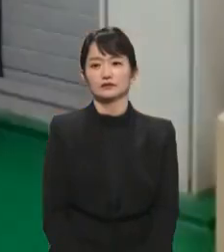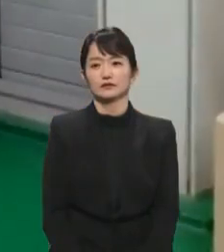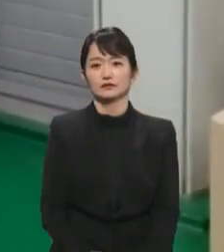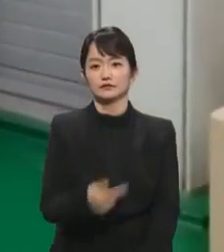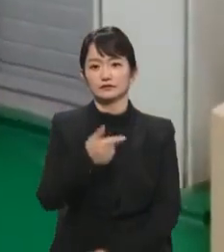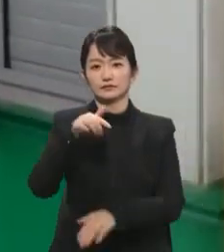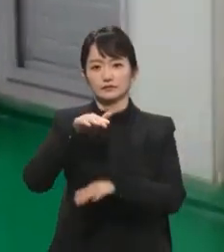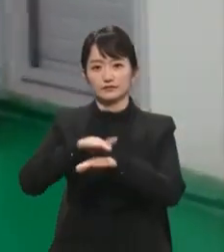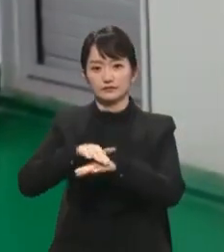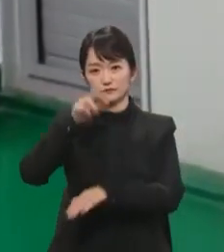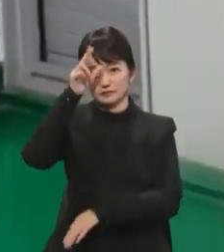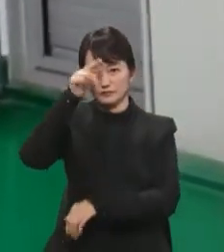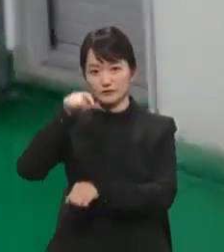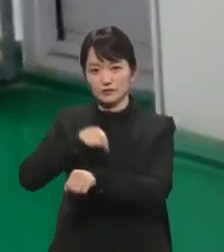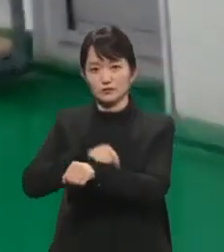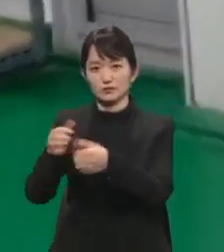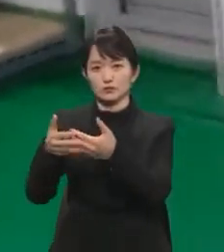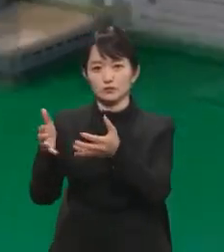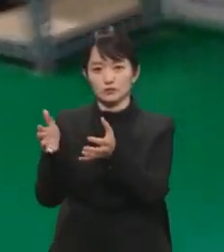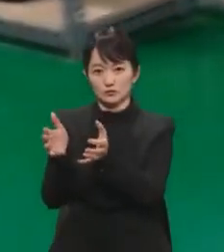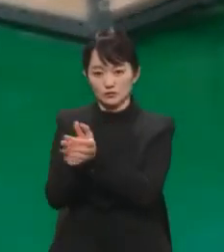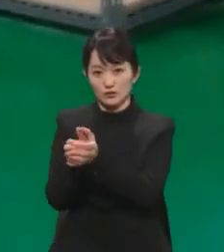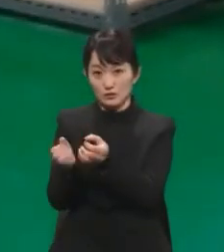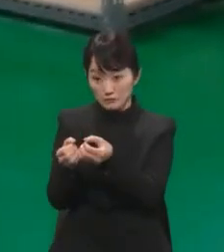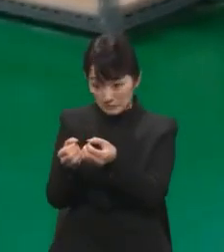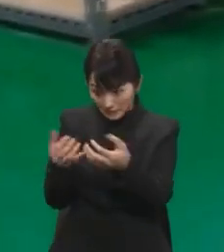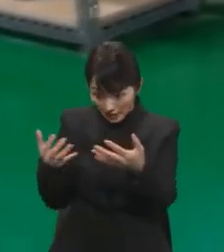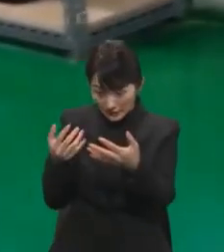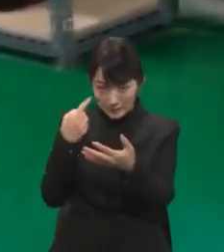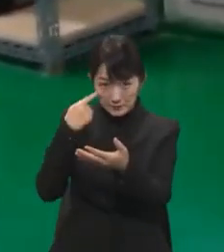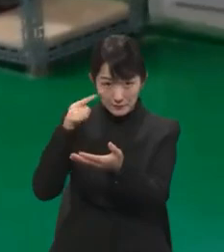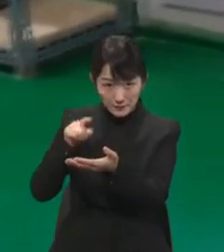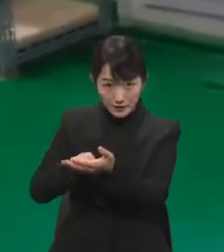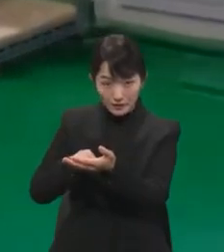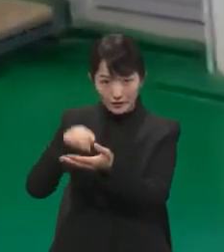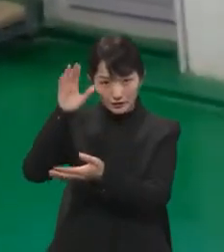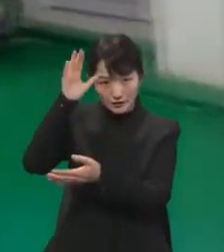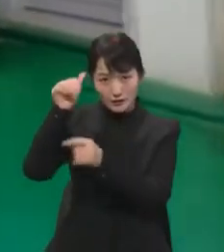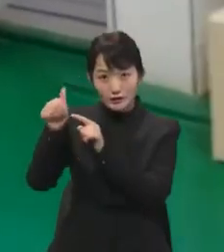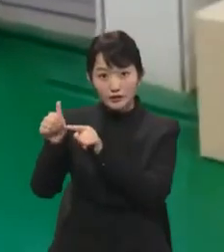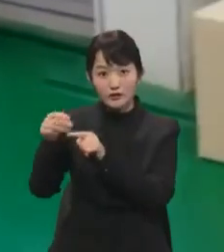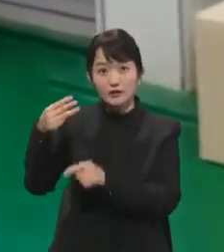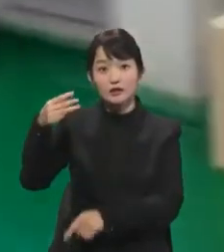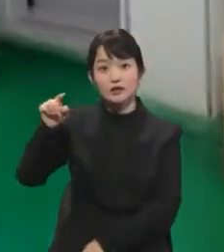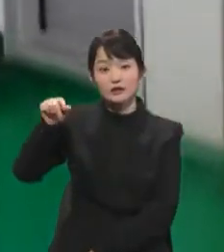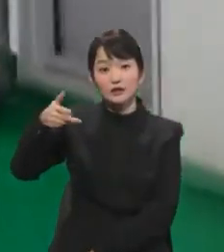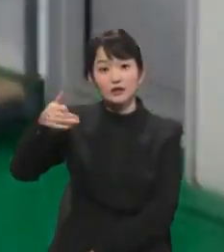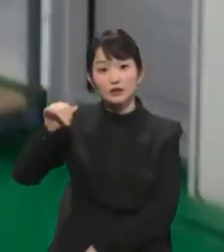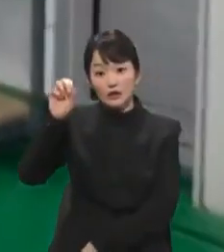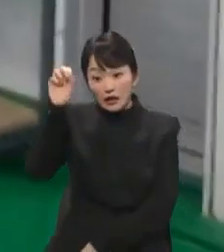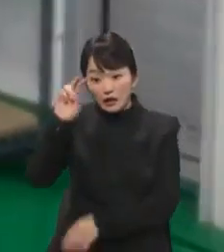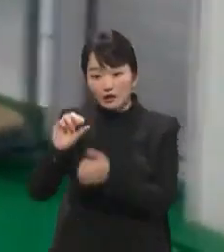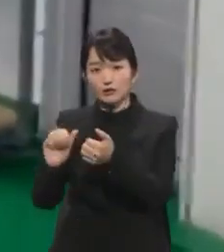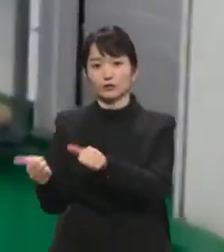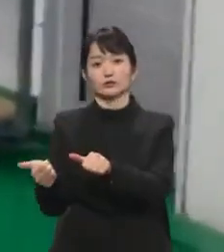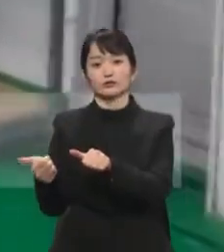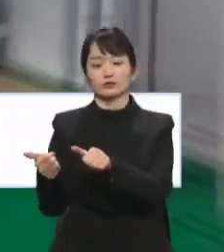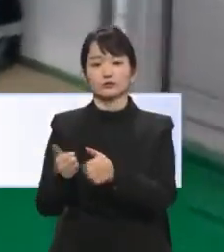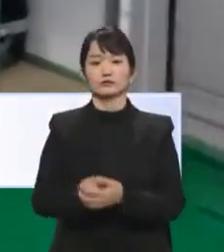대전 경찰특공대 에이스, 폭발물 탐지견으로 활약하던 럭키가 갑작스레 세상을 떠난 사연이